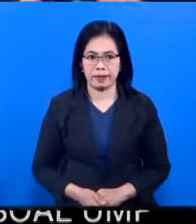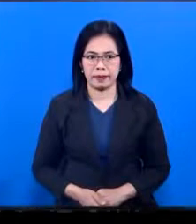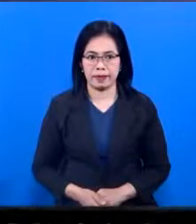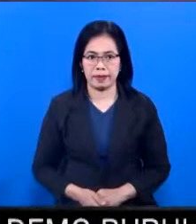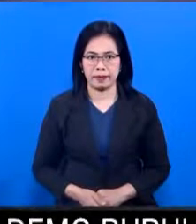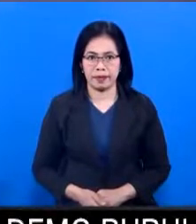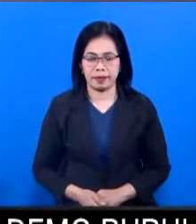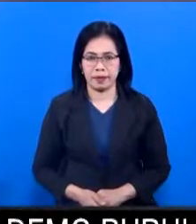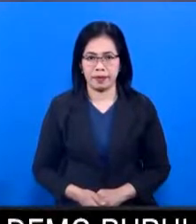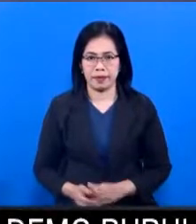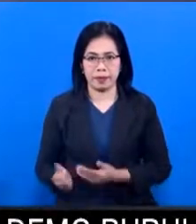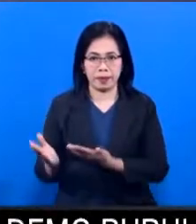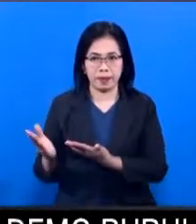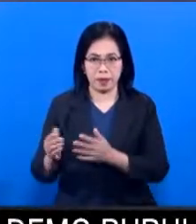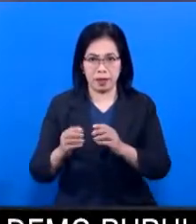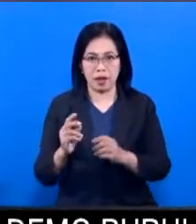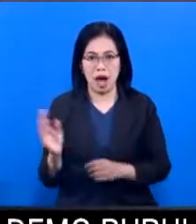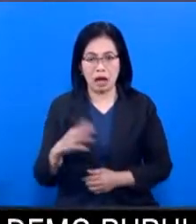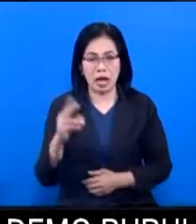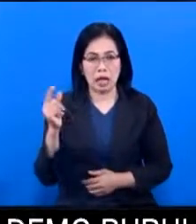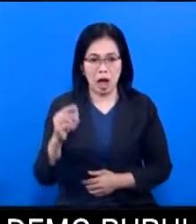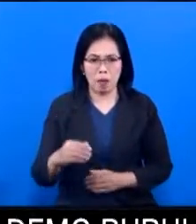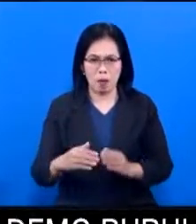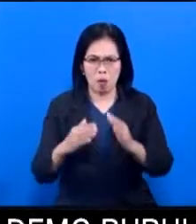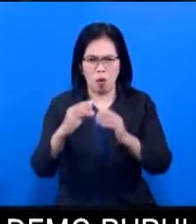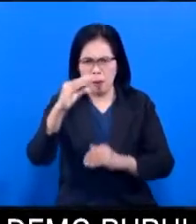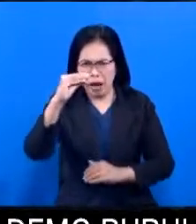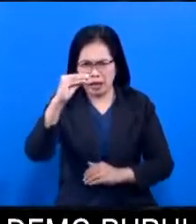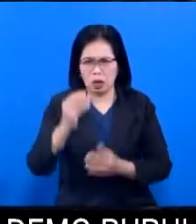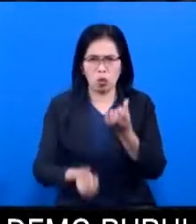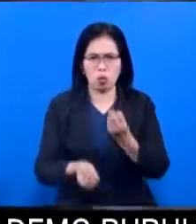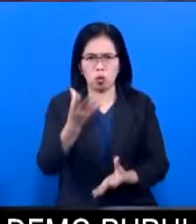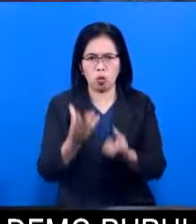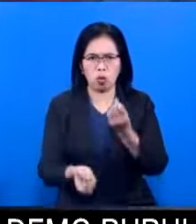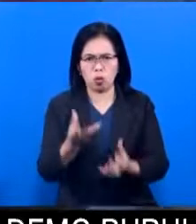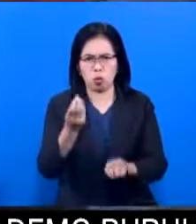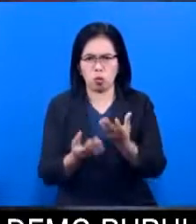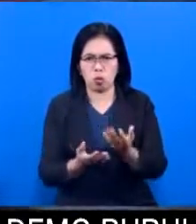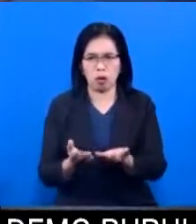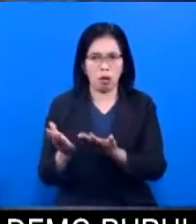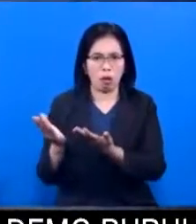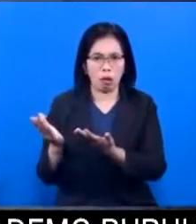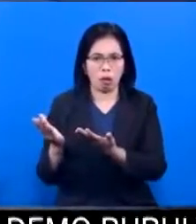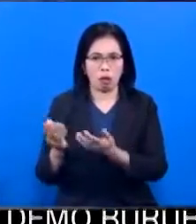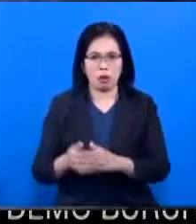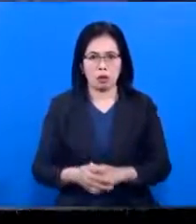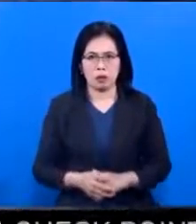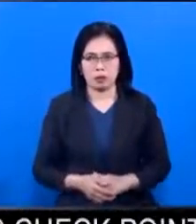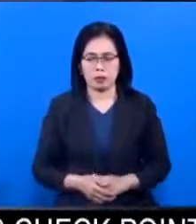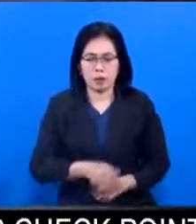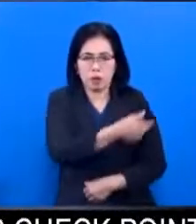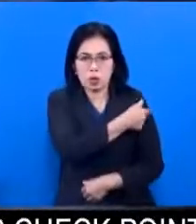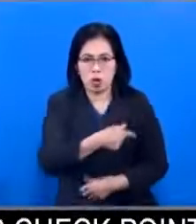Rabu pagi, kebakaran rumah warga terjadi di kawasan Tambora, Jalan Tambora 1, Jakarta Barat. Sejumlah petugas pemadam